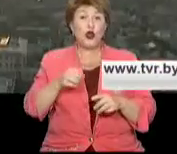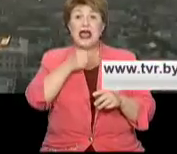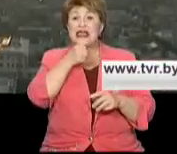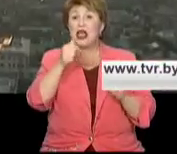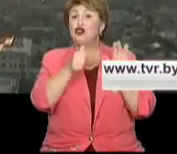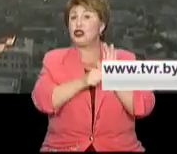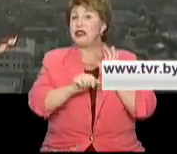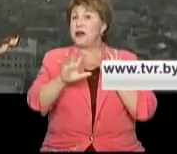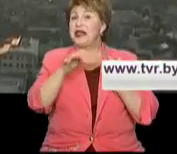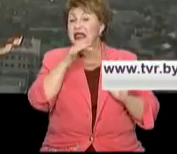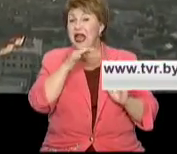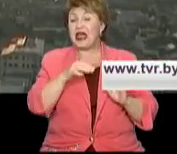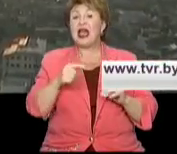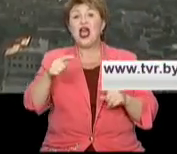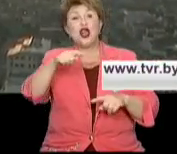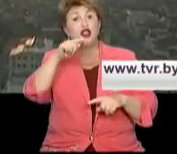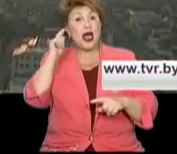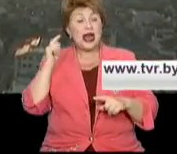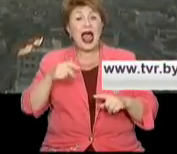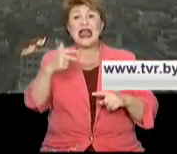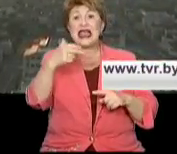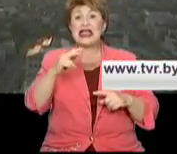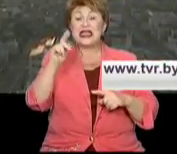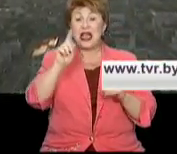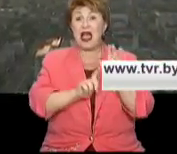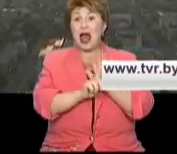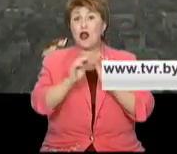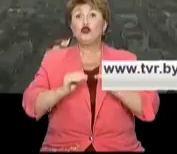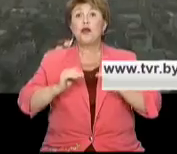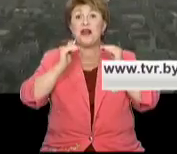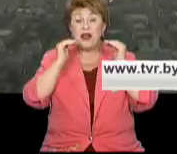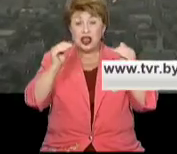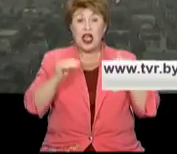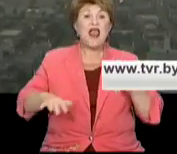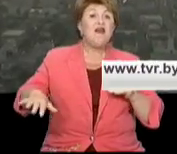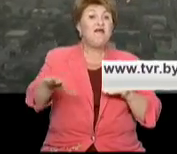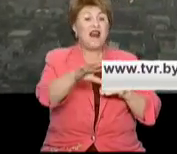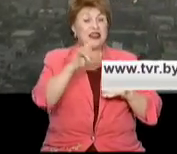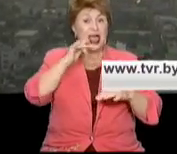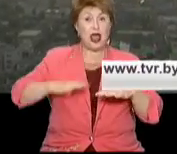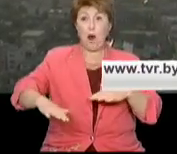старше 65 лет. Жара, превысившая 30 градусов, установилась почти во всех регионах Японии.